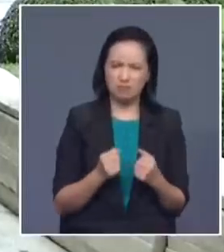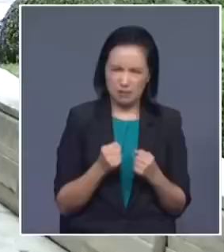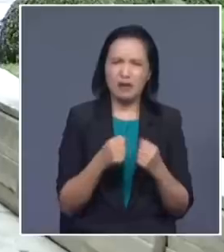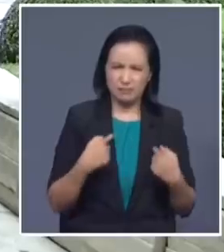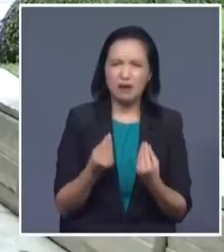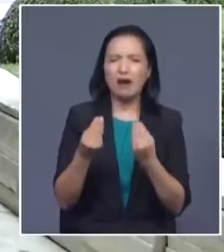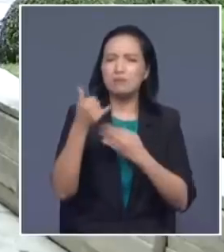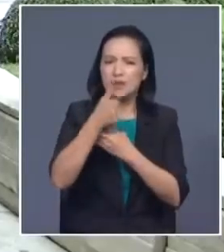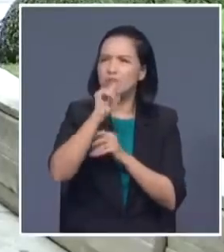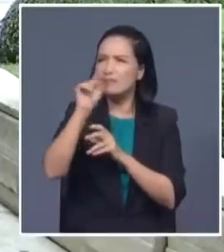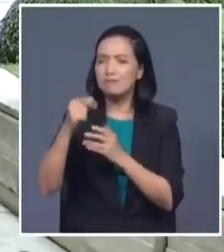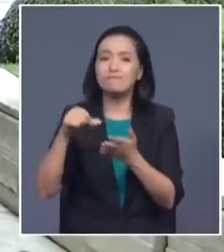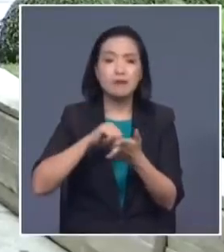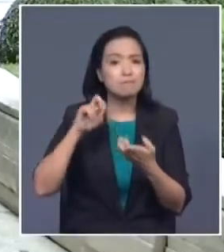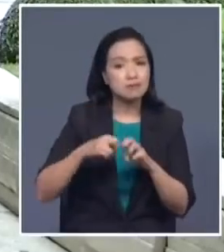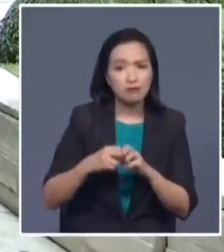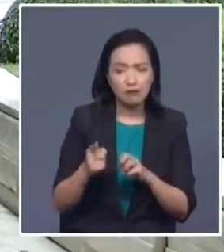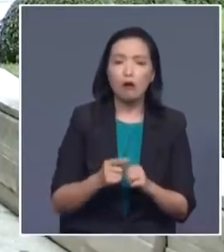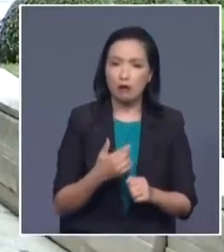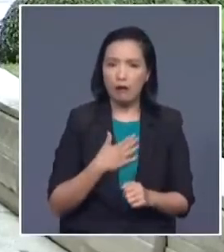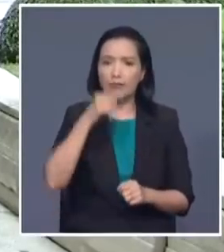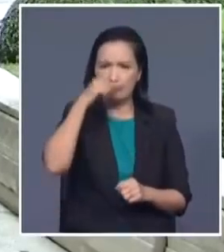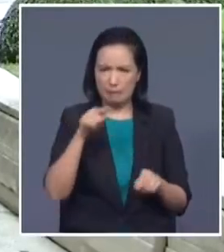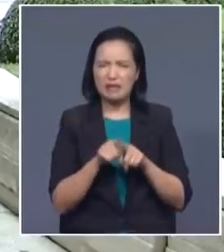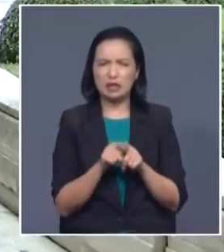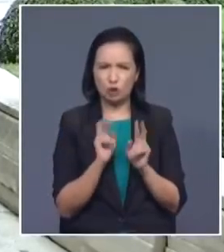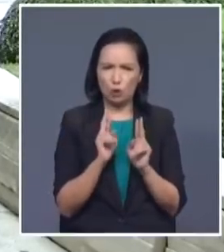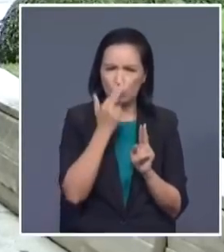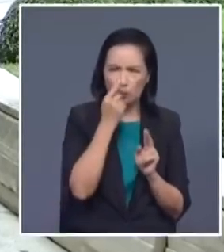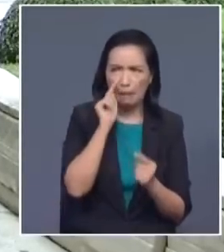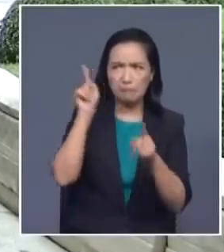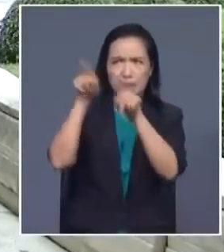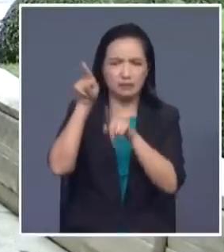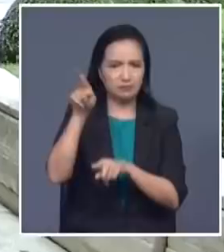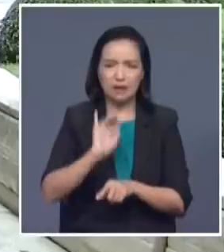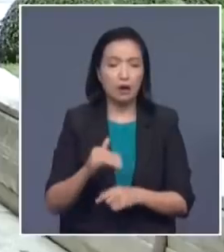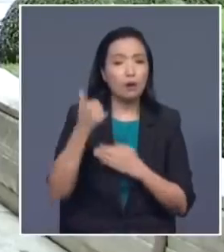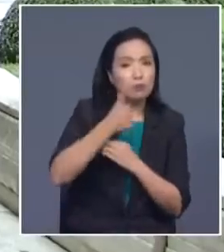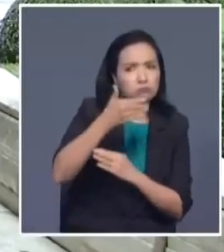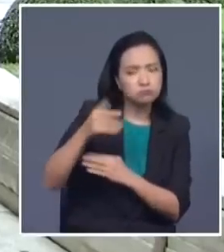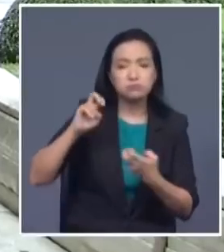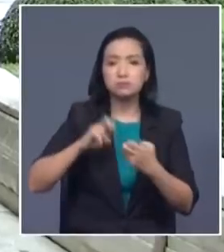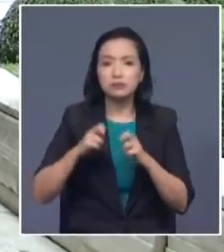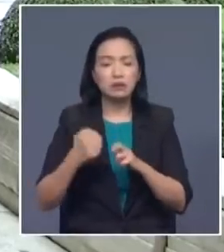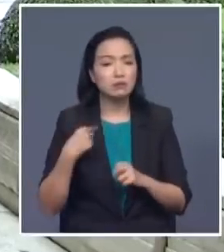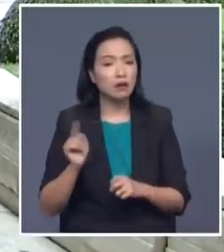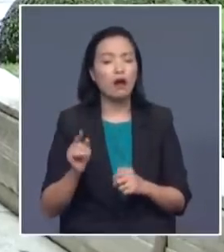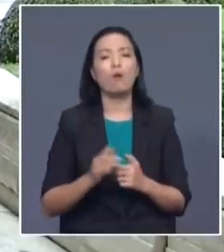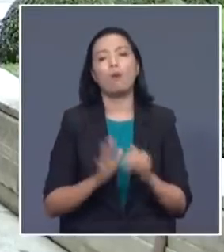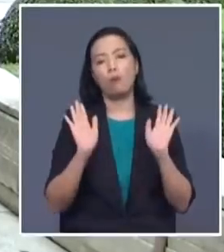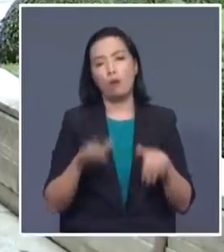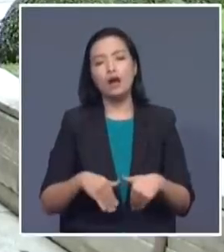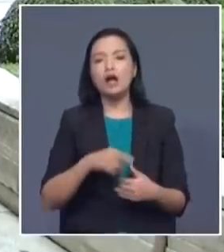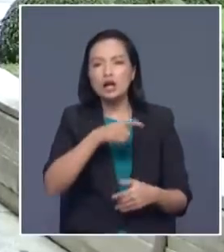แก้ปัญหาให้ได้นะครับแล้วก็ระมัดระวังอย่าให้เราเดินไปสู่จุดนั้นนะครับหลายประเทศที่ประสบปัญหาก็เกิดจากการที่มีภาวะ